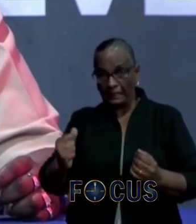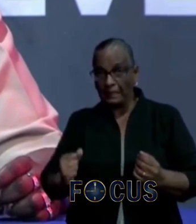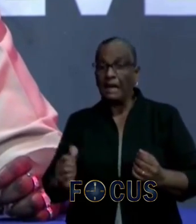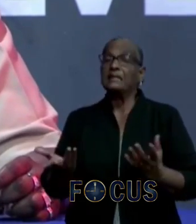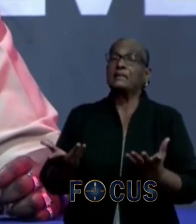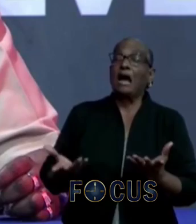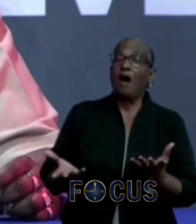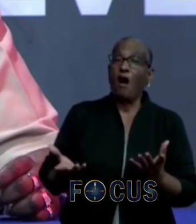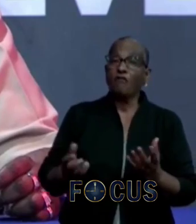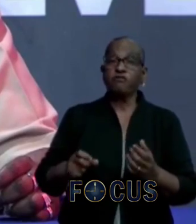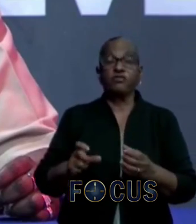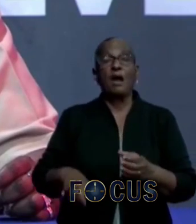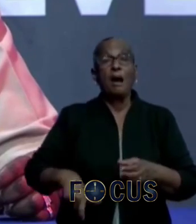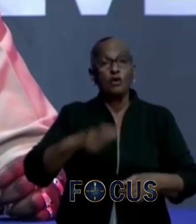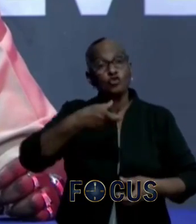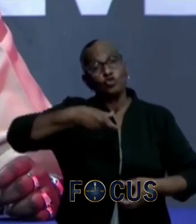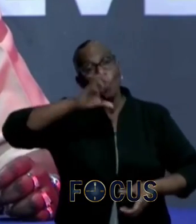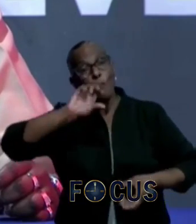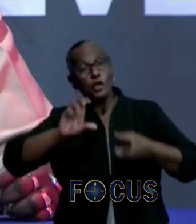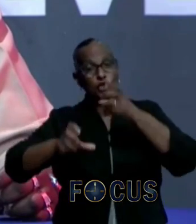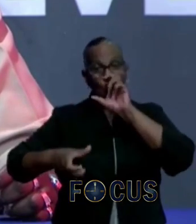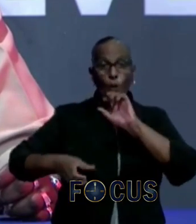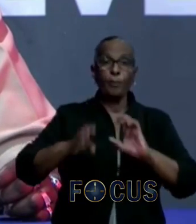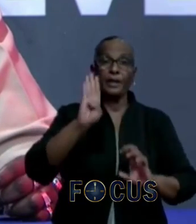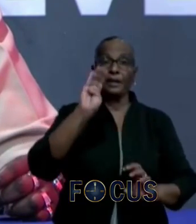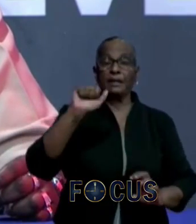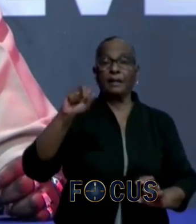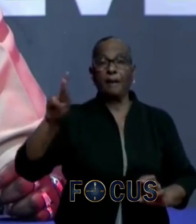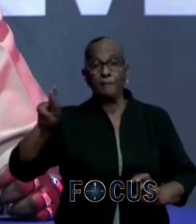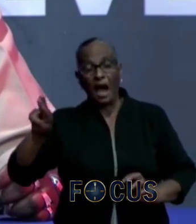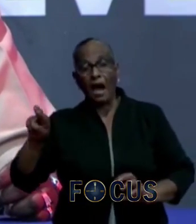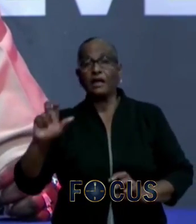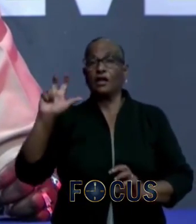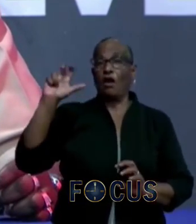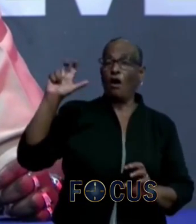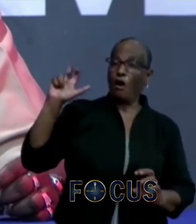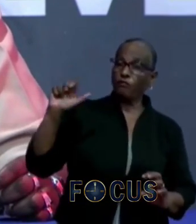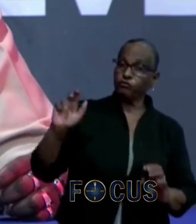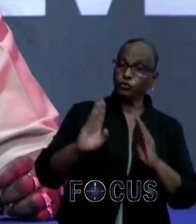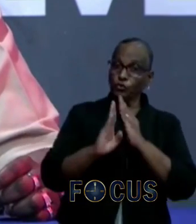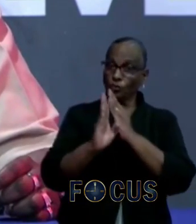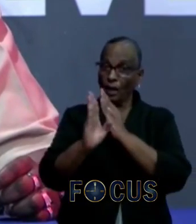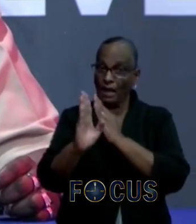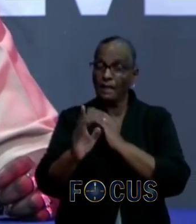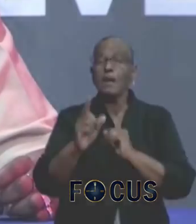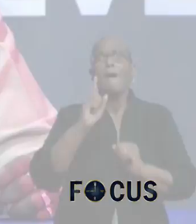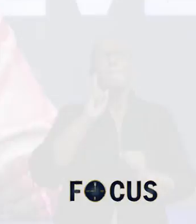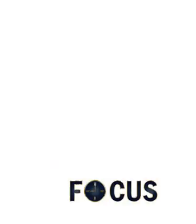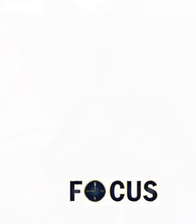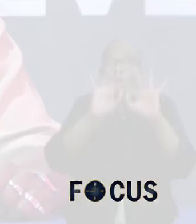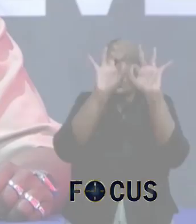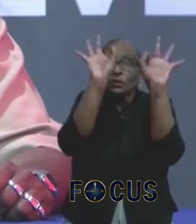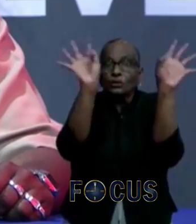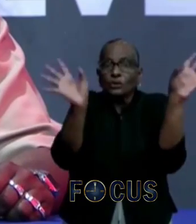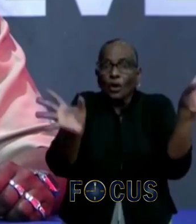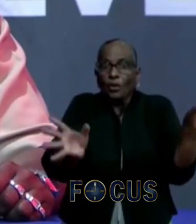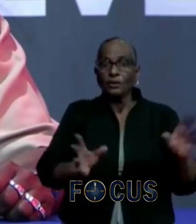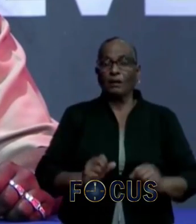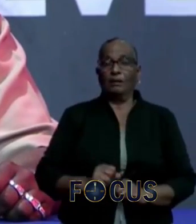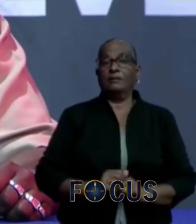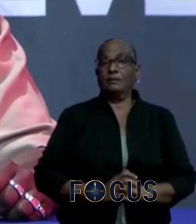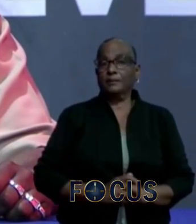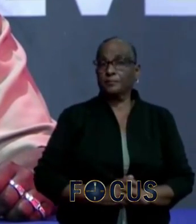bars, dienen dusdanig gemarkeerd te worden om de sociale afstand te bewaren. Voor